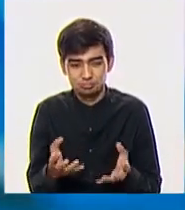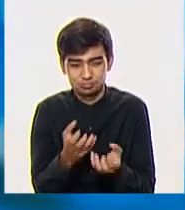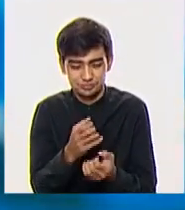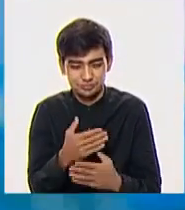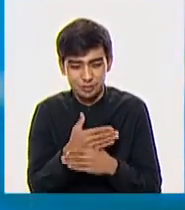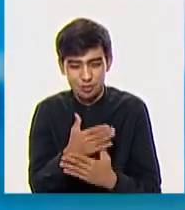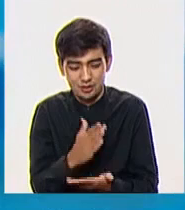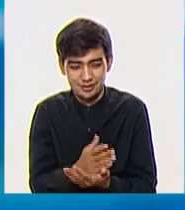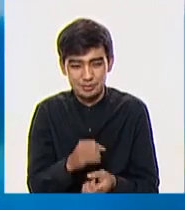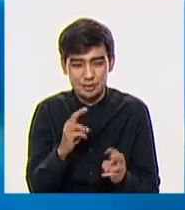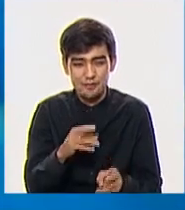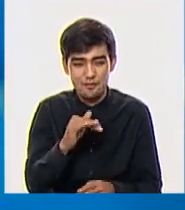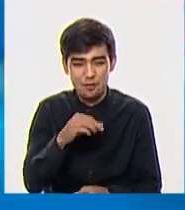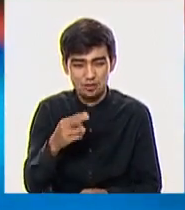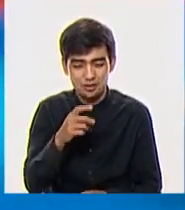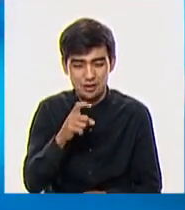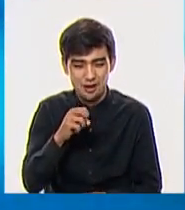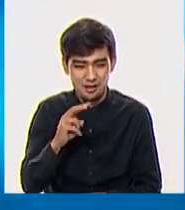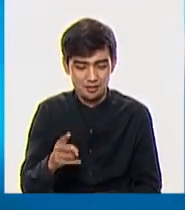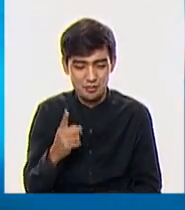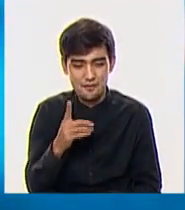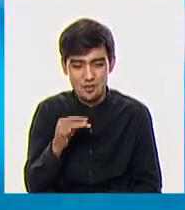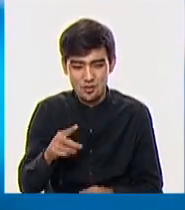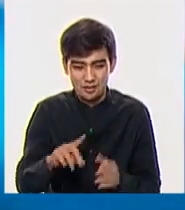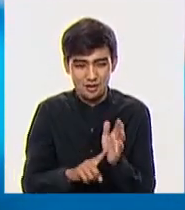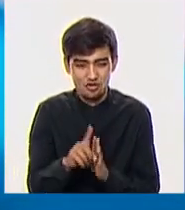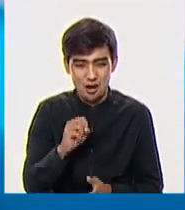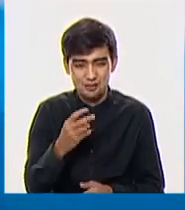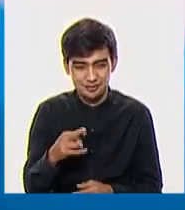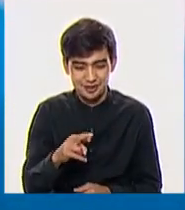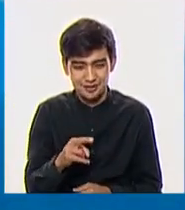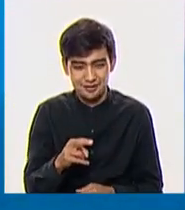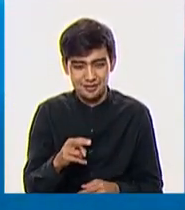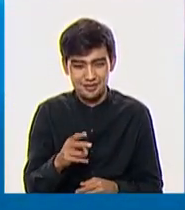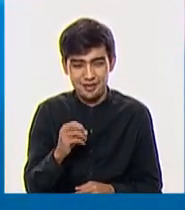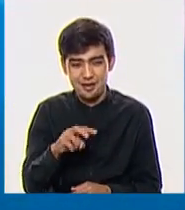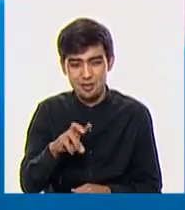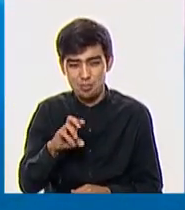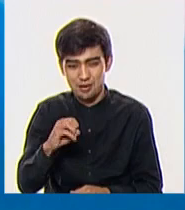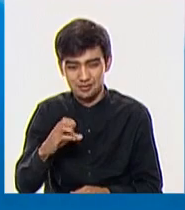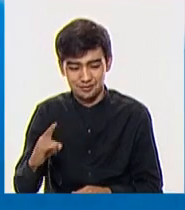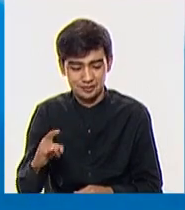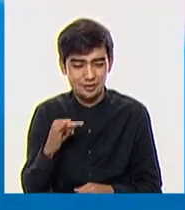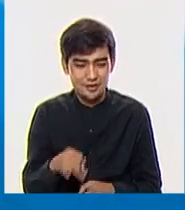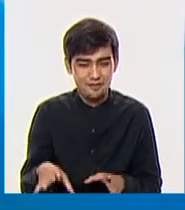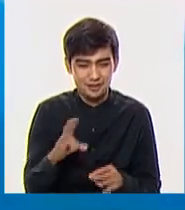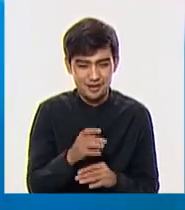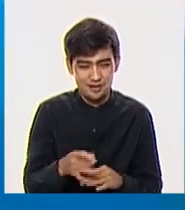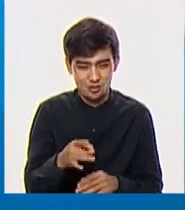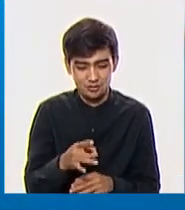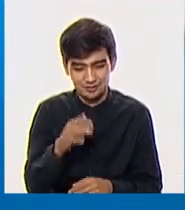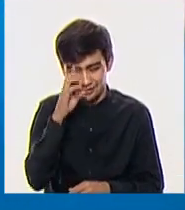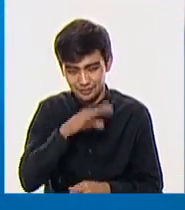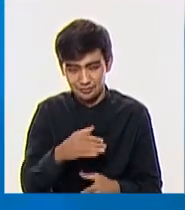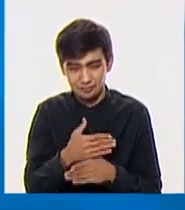оказывает благотворительный фонд «Халык». С 1 июля стартовала очередная акция «Ельтереги Ельбасы», которая охватит все регионы страны.